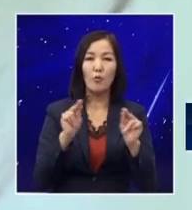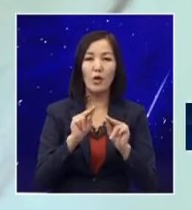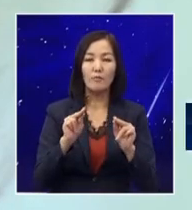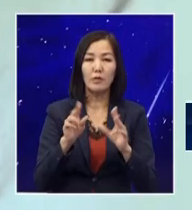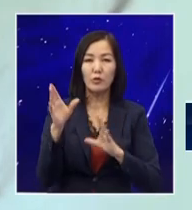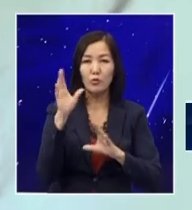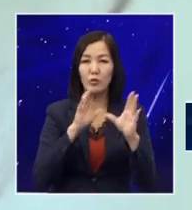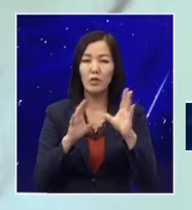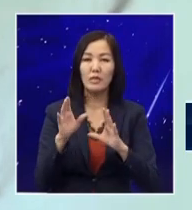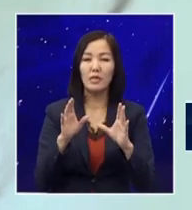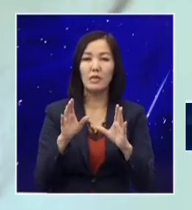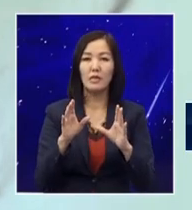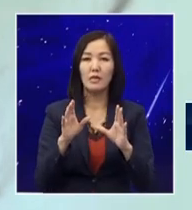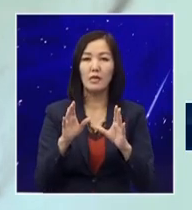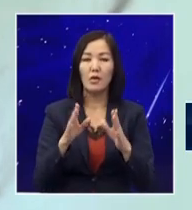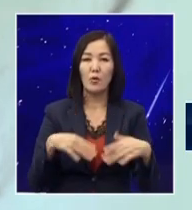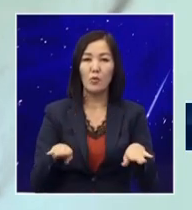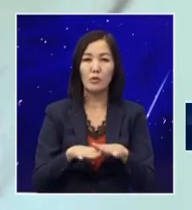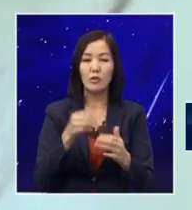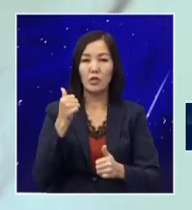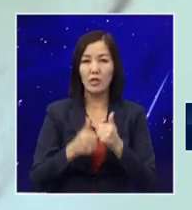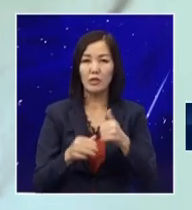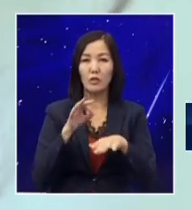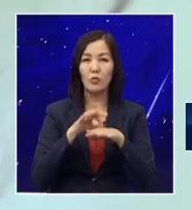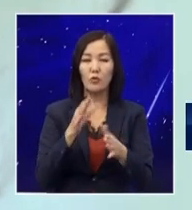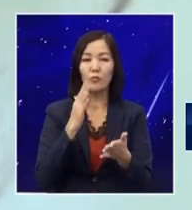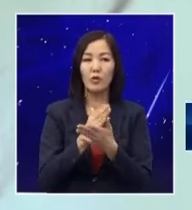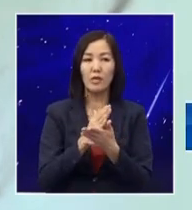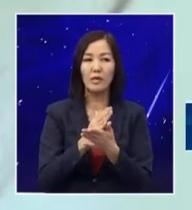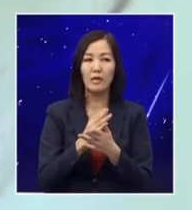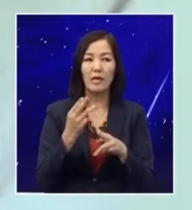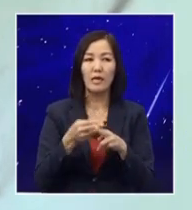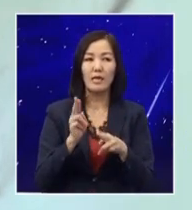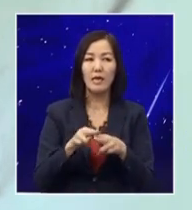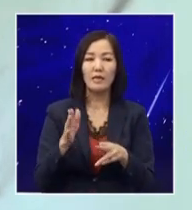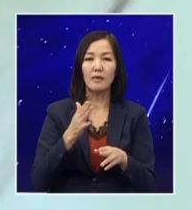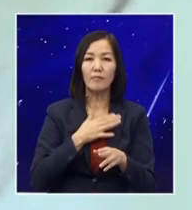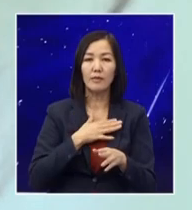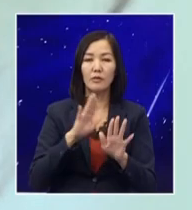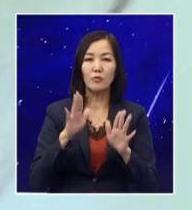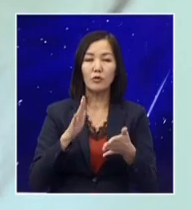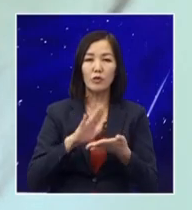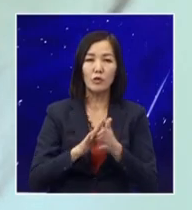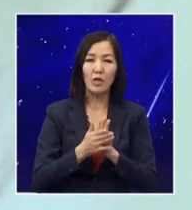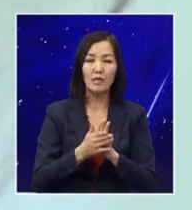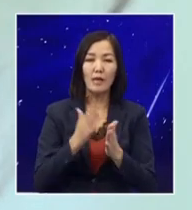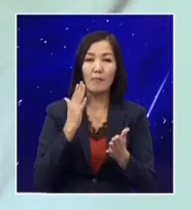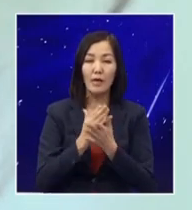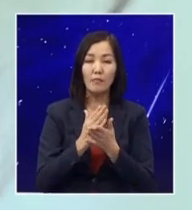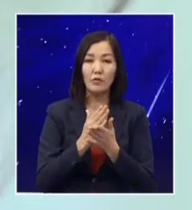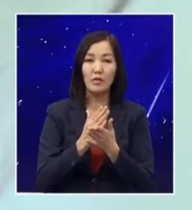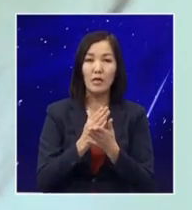арасында да, студенттер арасында да біз осындай жарыстарды үнемі өткізіп тұрамыз. Яғни біз елімізде төтенше жағдай болса да,